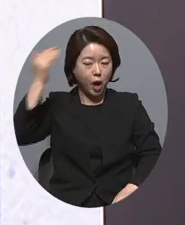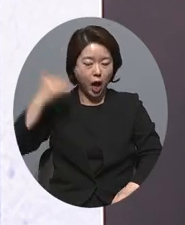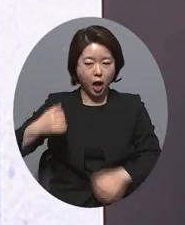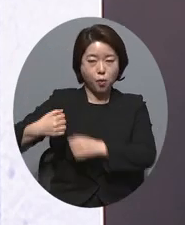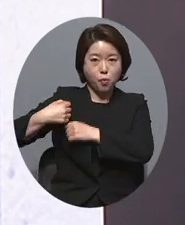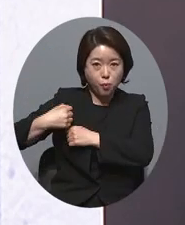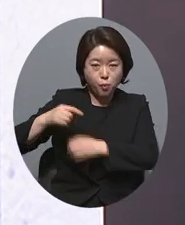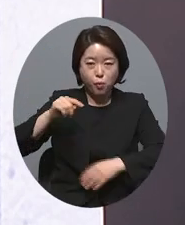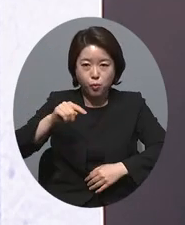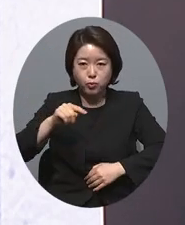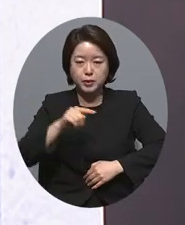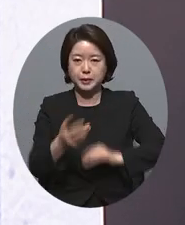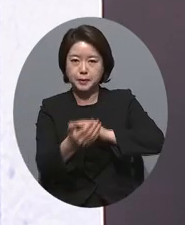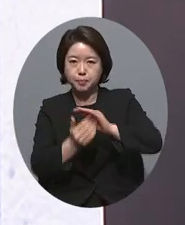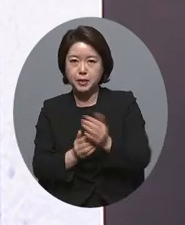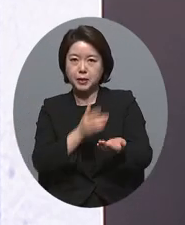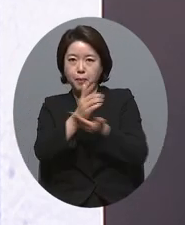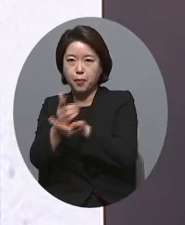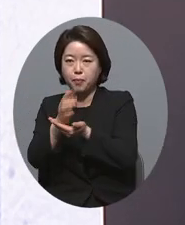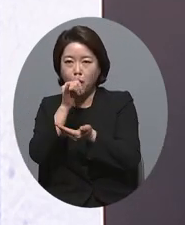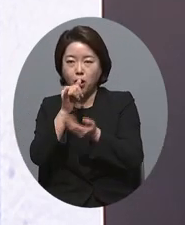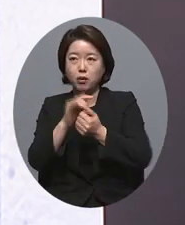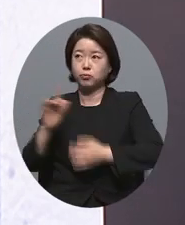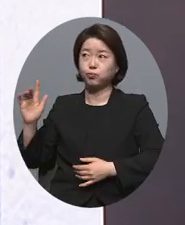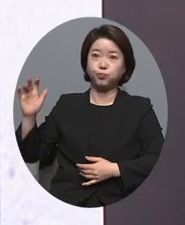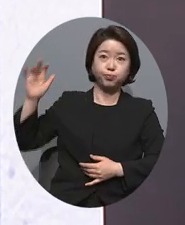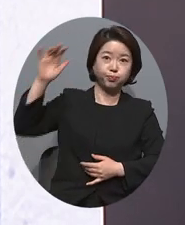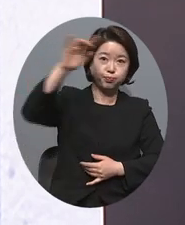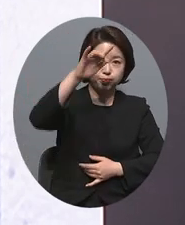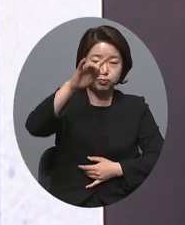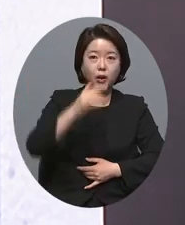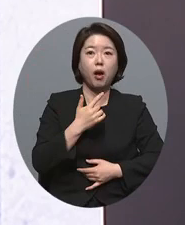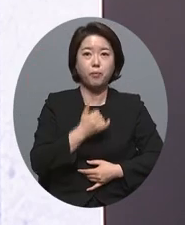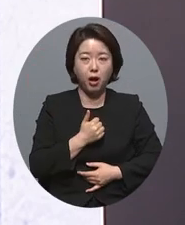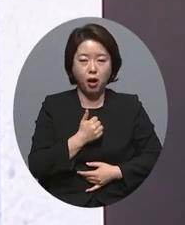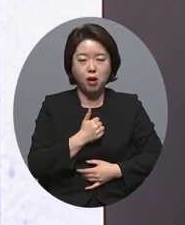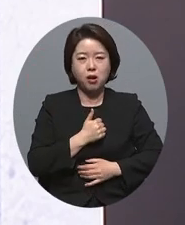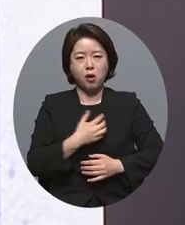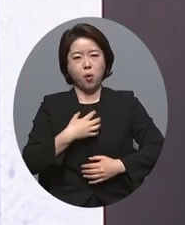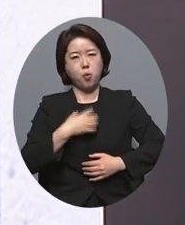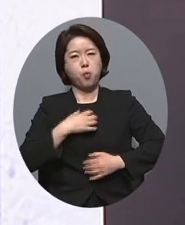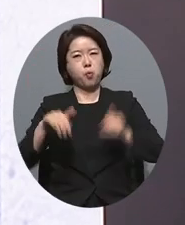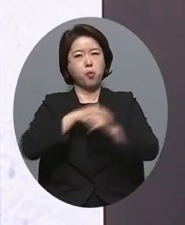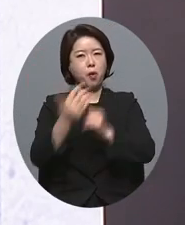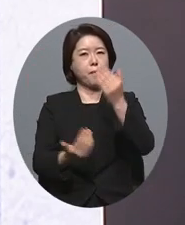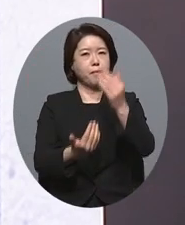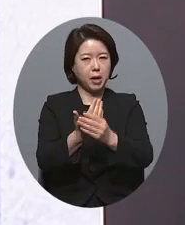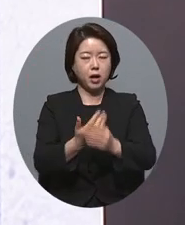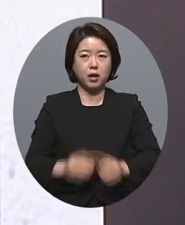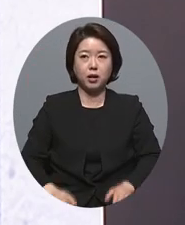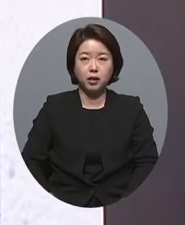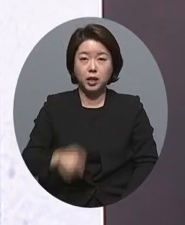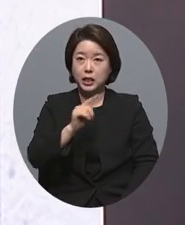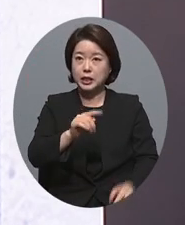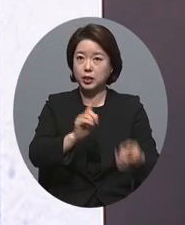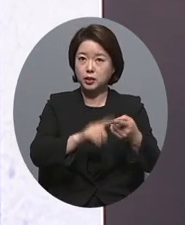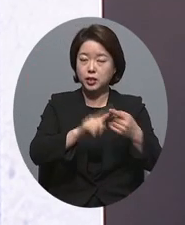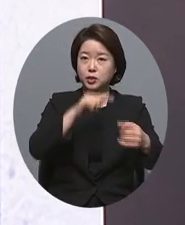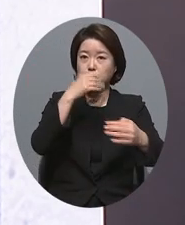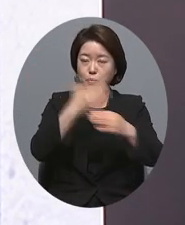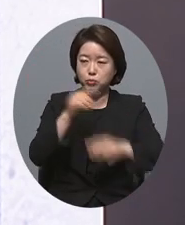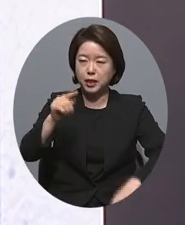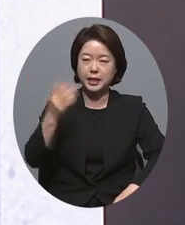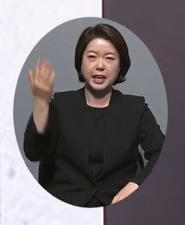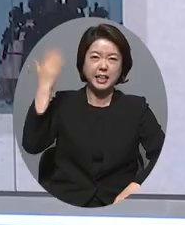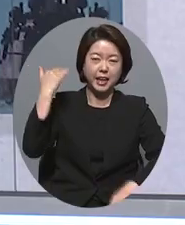나섰고요. 공군 전투기까지 출격하는 등의 일촉즉발의 상황이 벌어졌습니다. 이를 두고 북한이 국지도발에